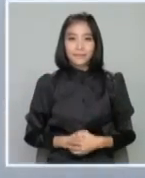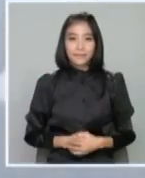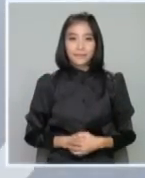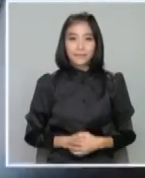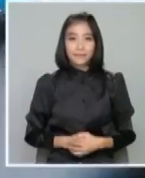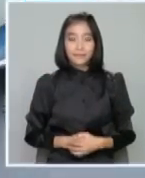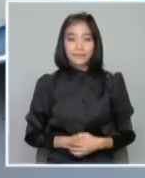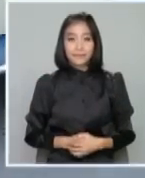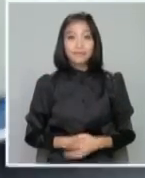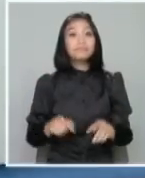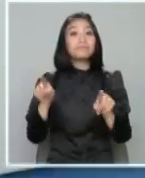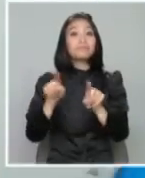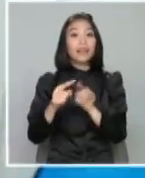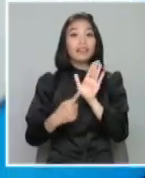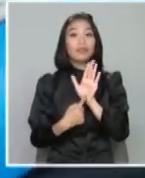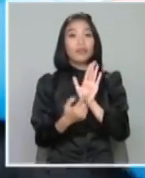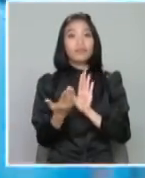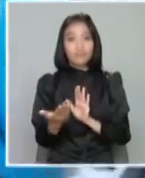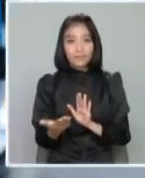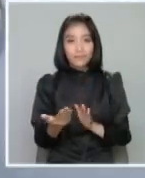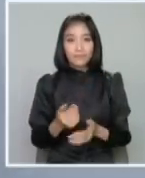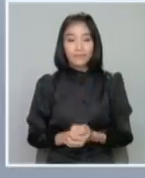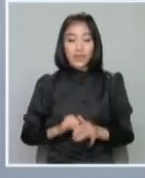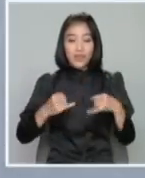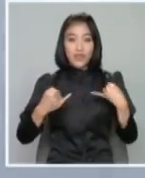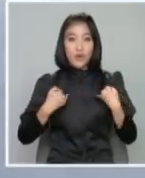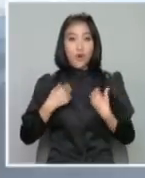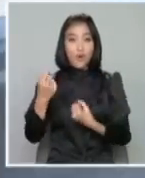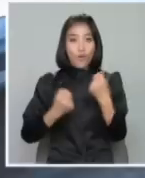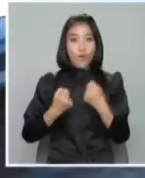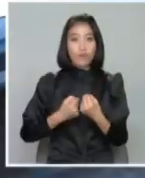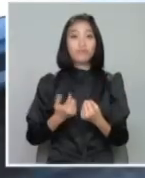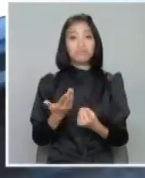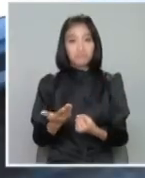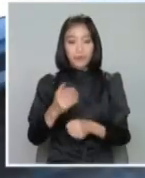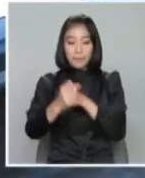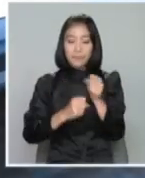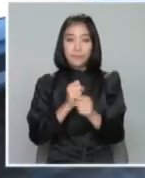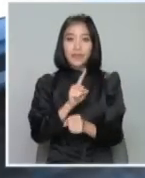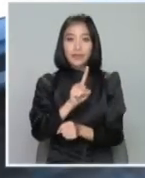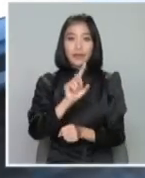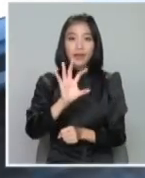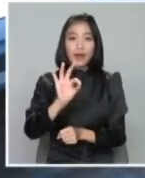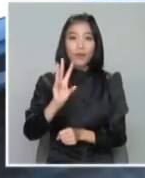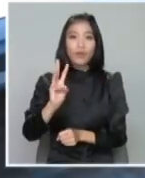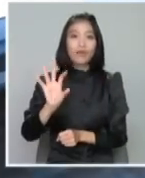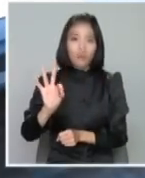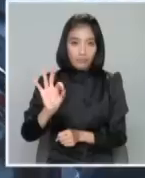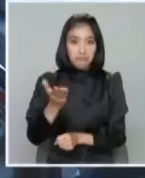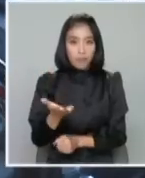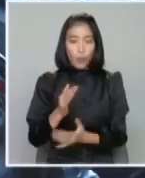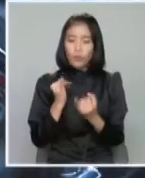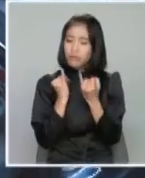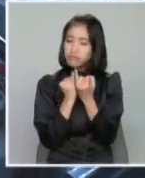เช่นเดียวกับพี่จี๊ดหรือกิตติมาสุขโชคเจ้าของรถ Volkswagen Beetle ปี1969ที่มีความผูกพันกับร